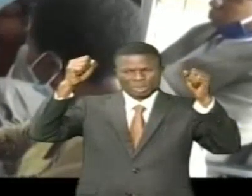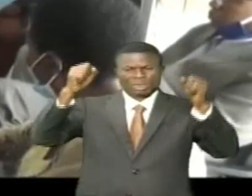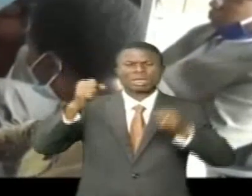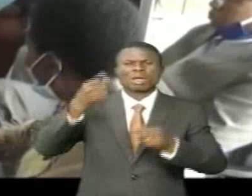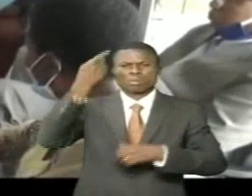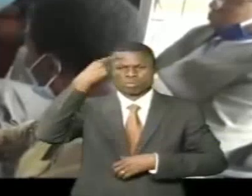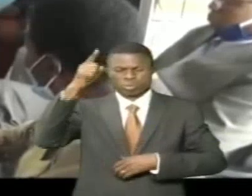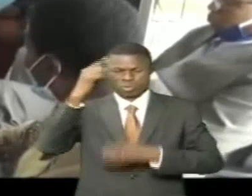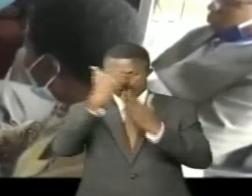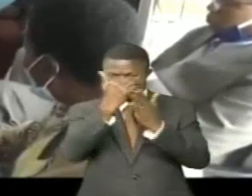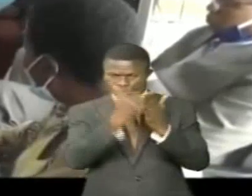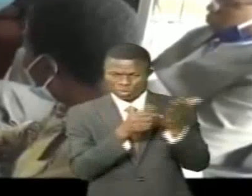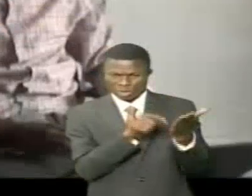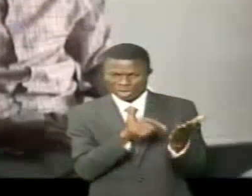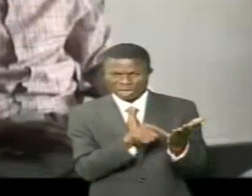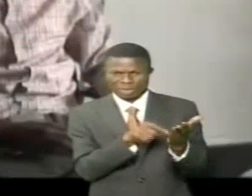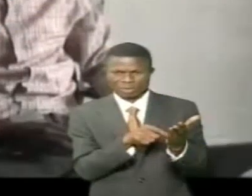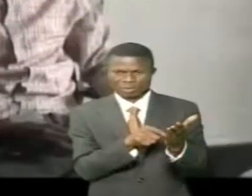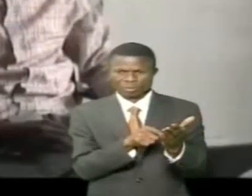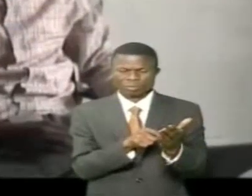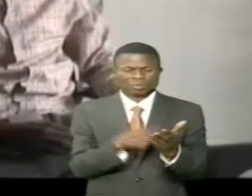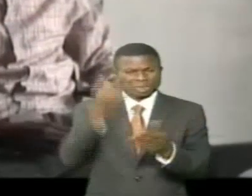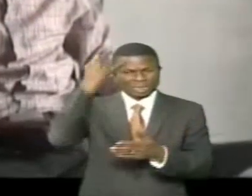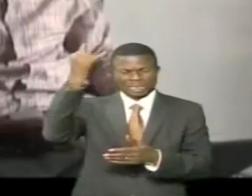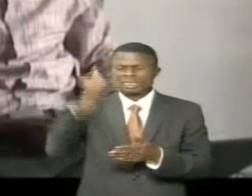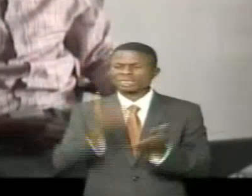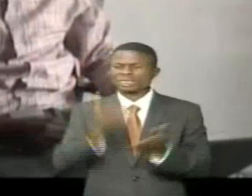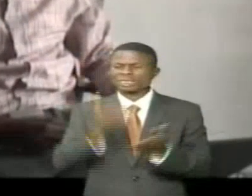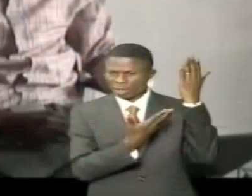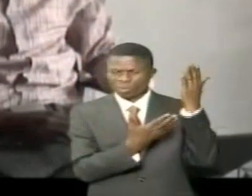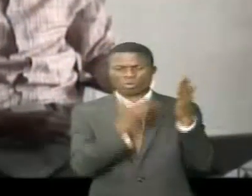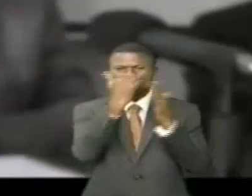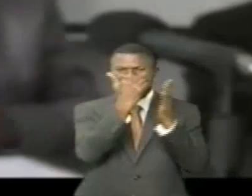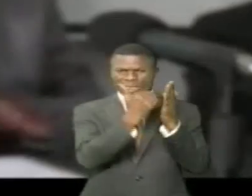comprenant en son sein des options majeures ci-après.